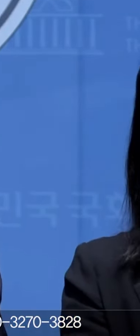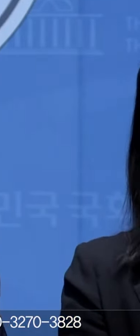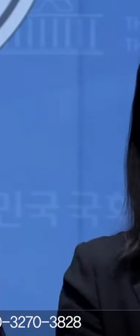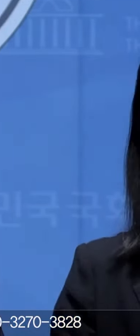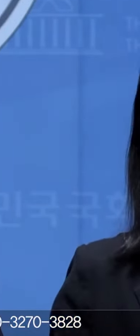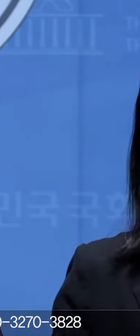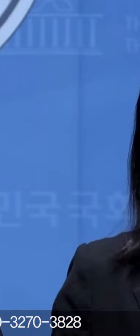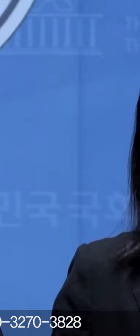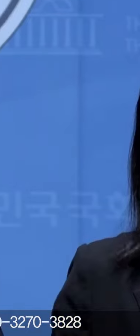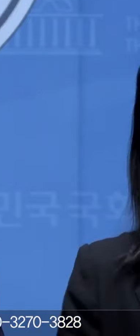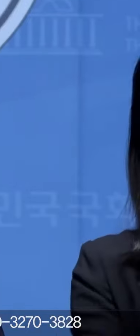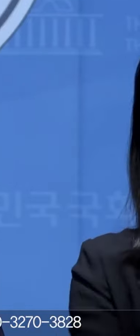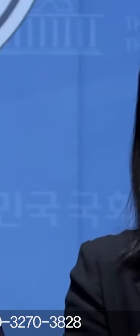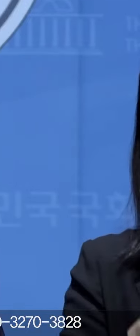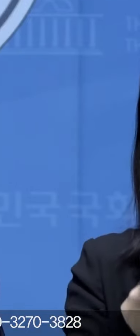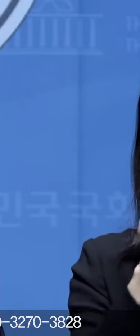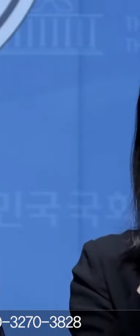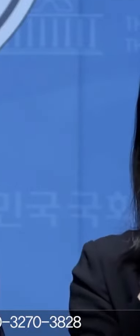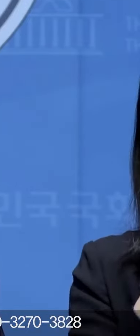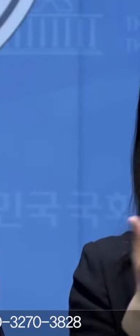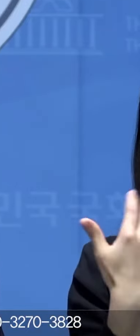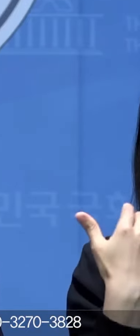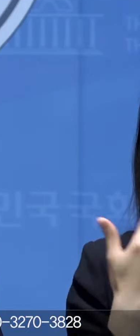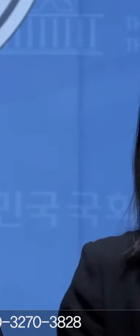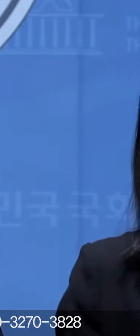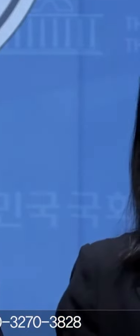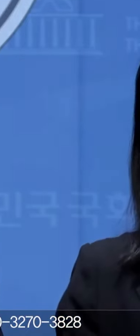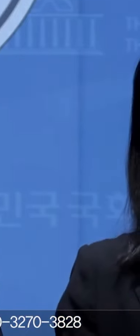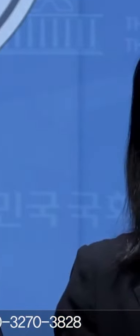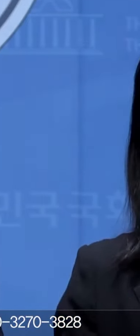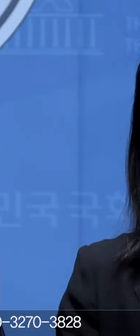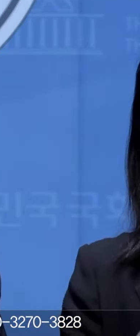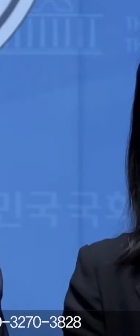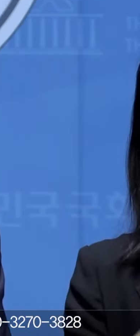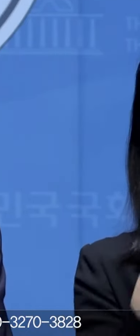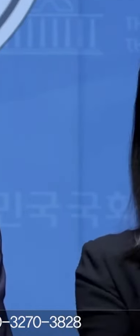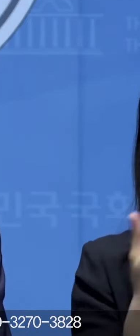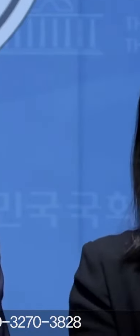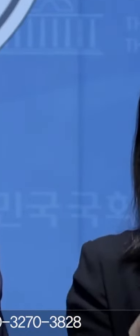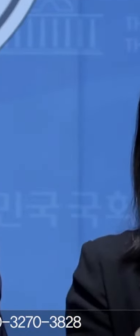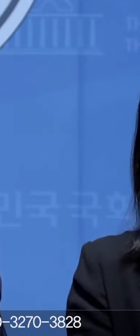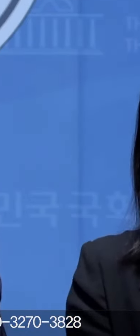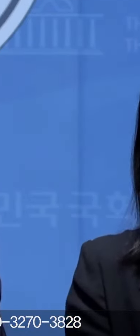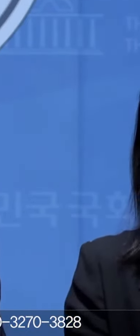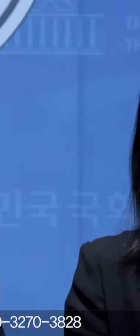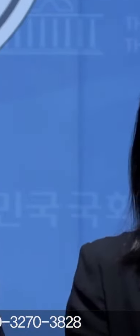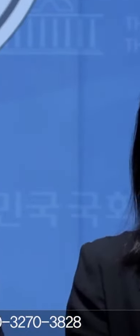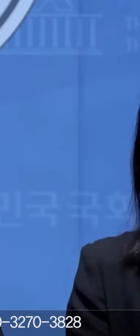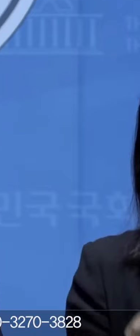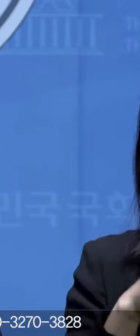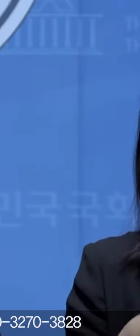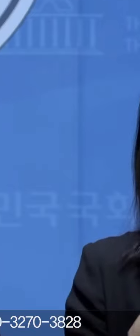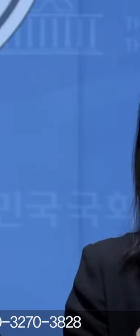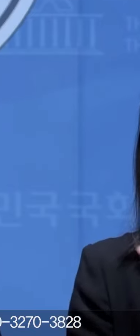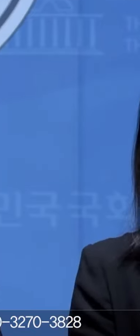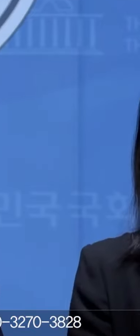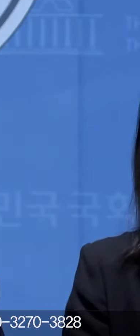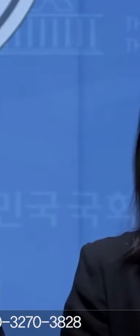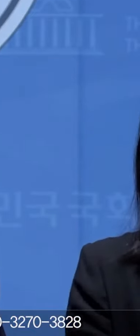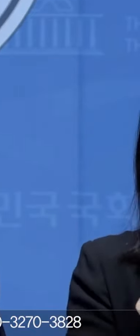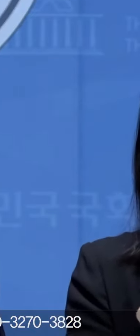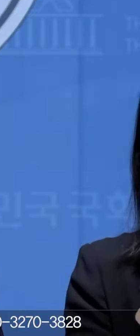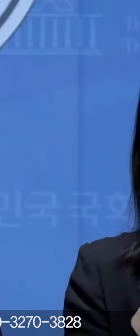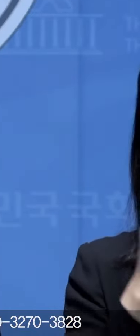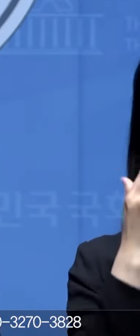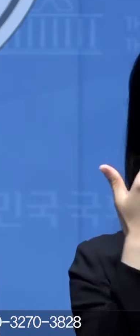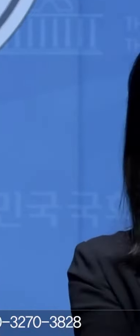분명히 명시되어 있습니다 지난 2일 국회 본회의에서 9월 10일 외교안보 통일분야 대정부질문에